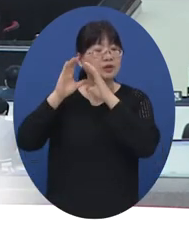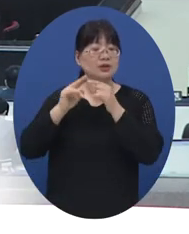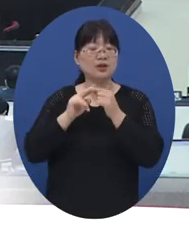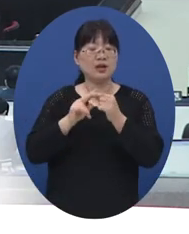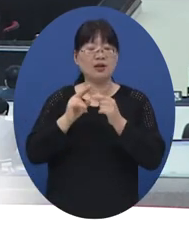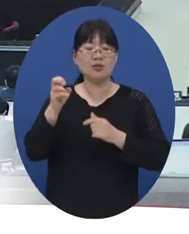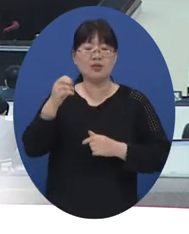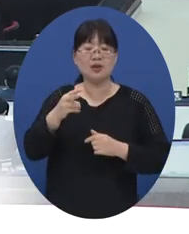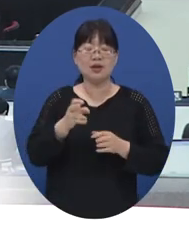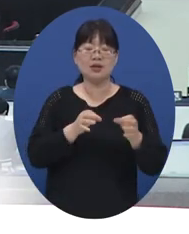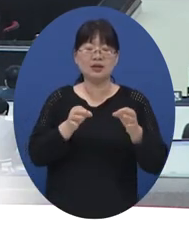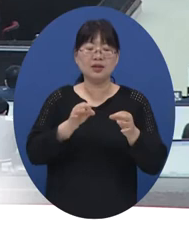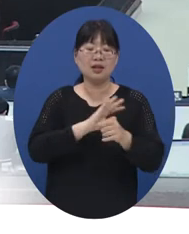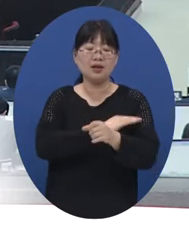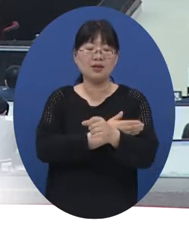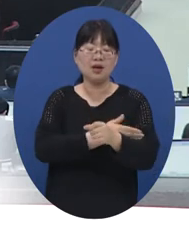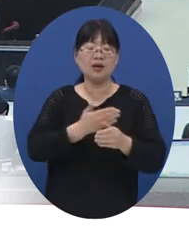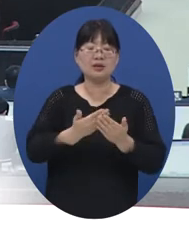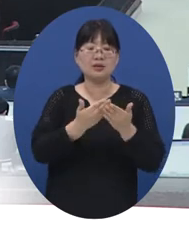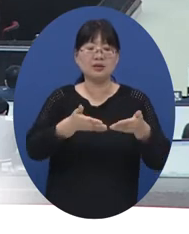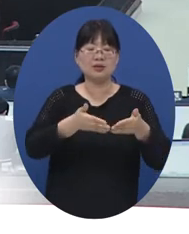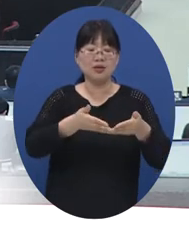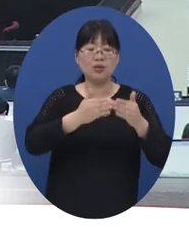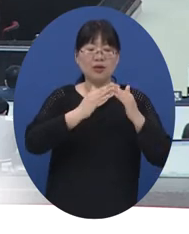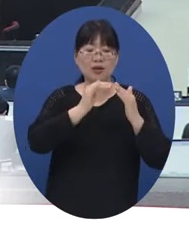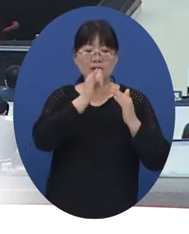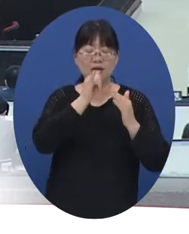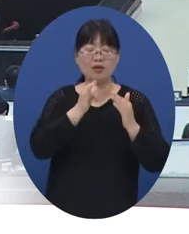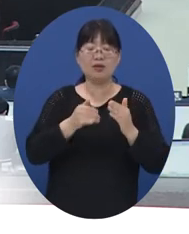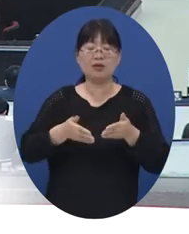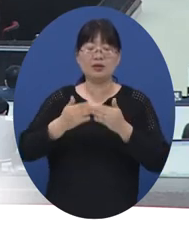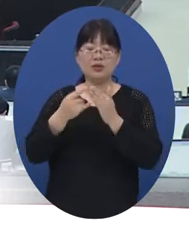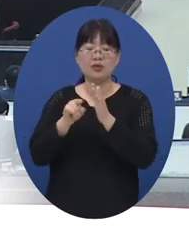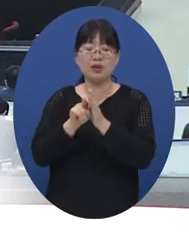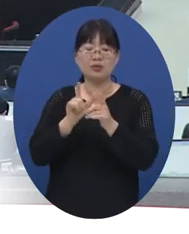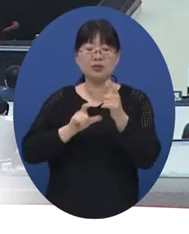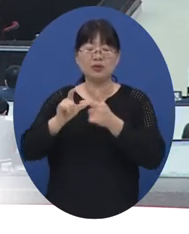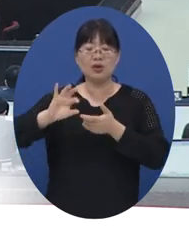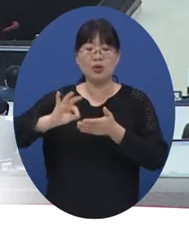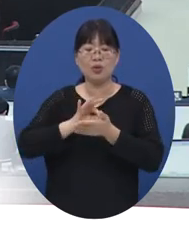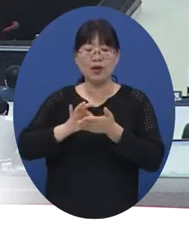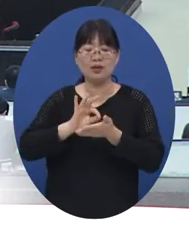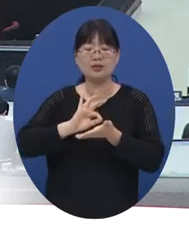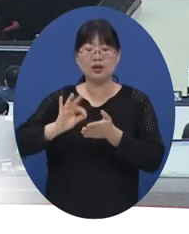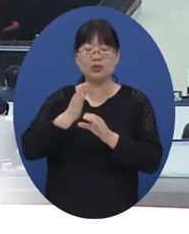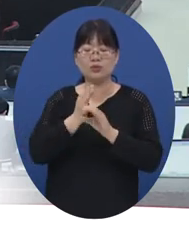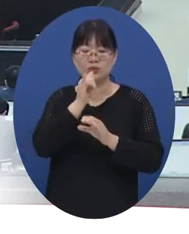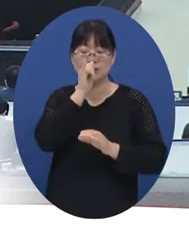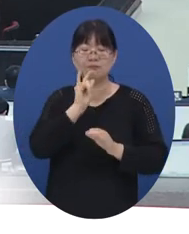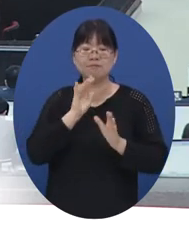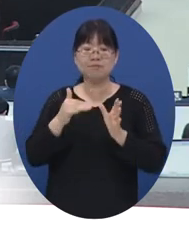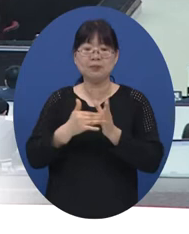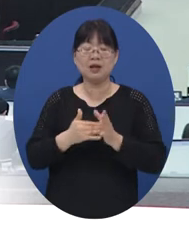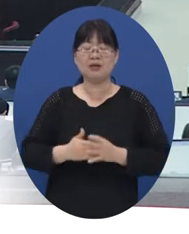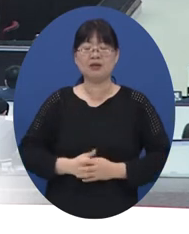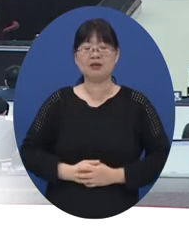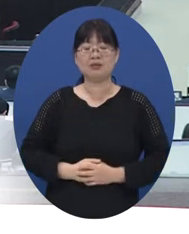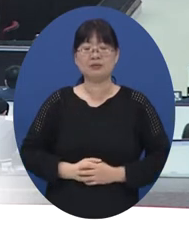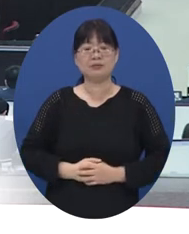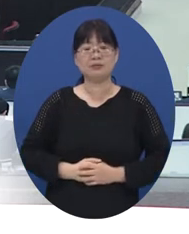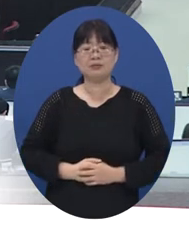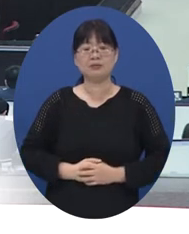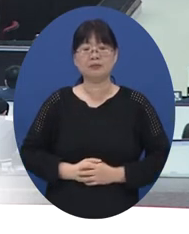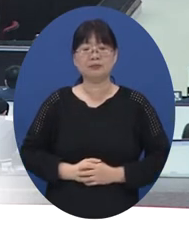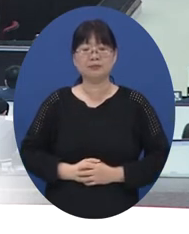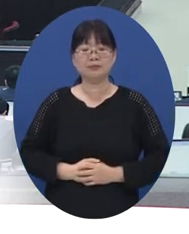안과 경우도 시장 상권 진흥원 설립 폭염 서 검 시설 설치를 위한 추경안 등이 다루어 집니다 자세한 내용 한성주